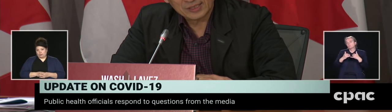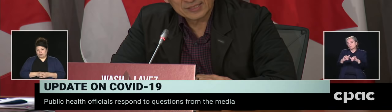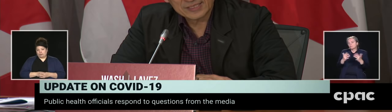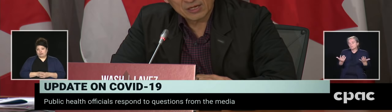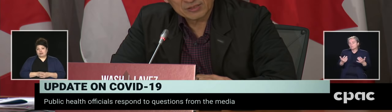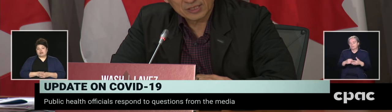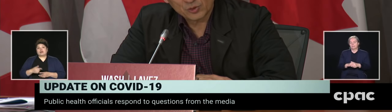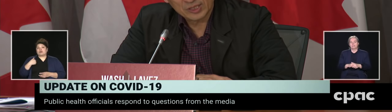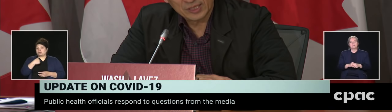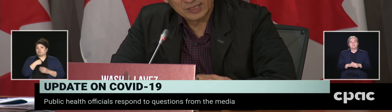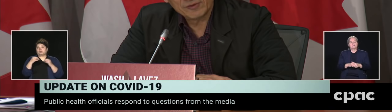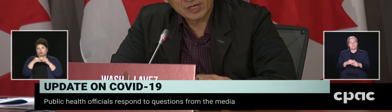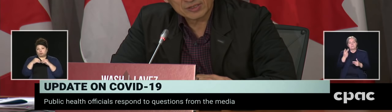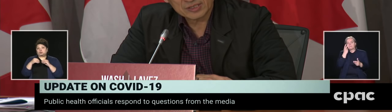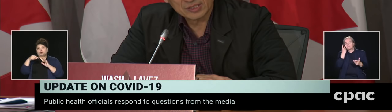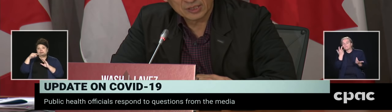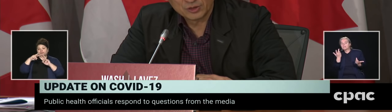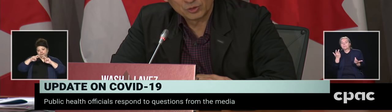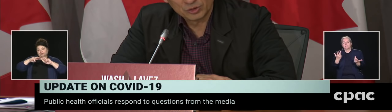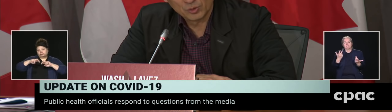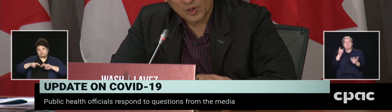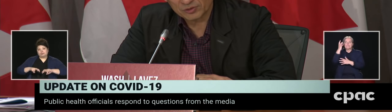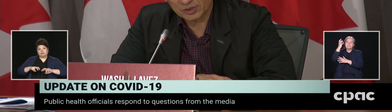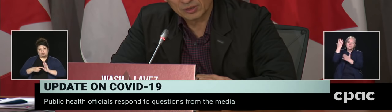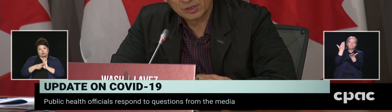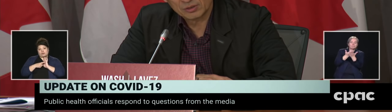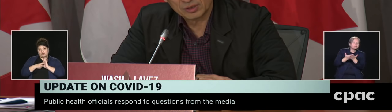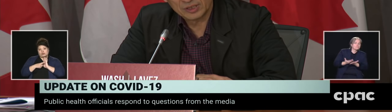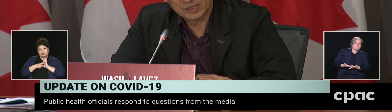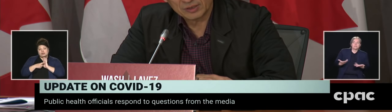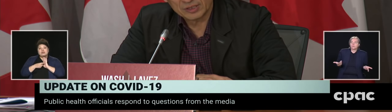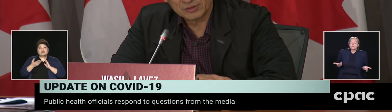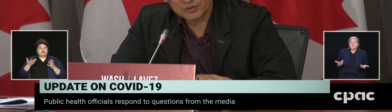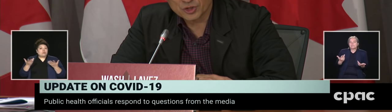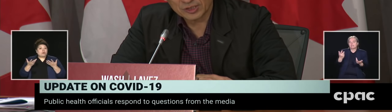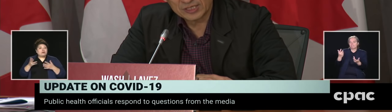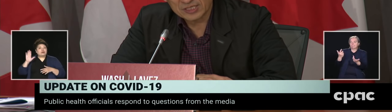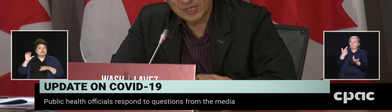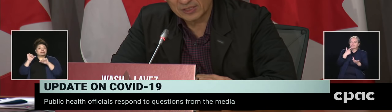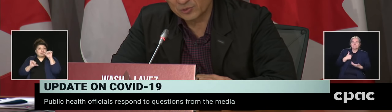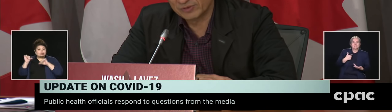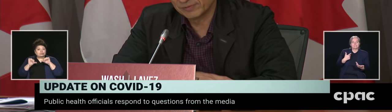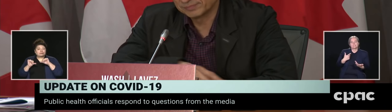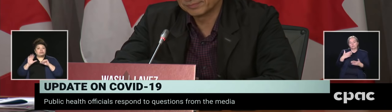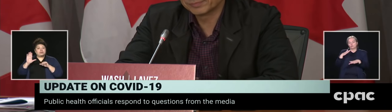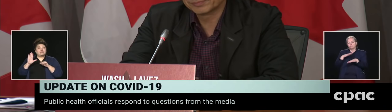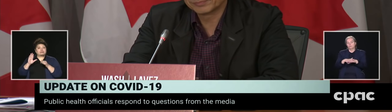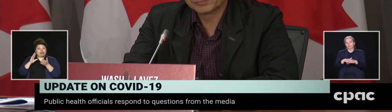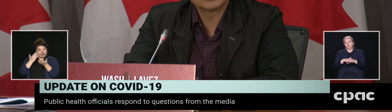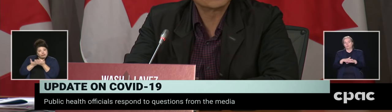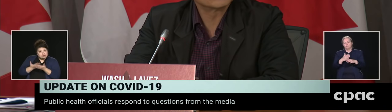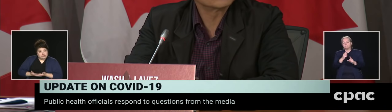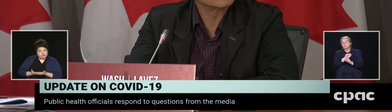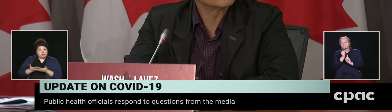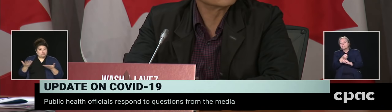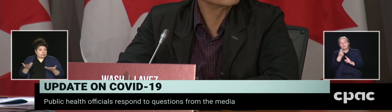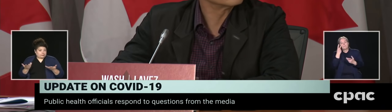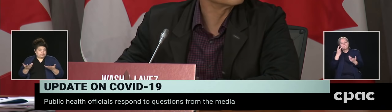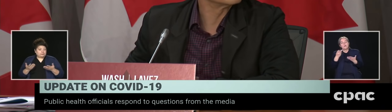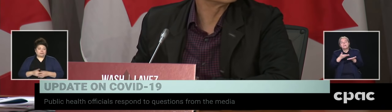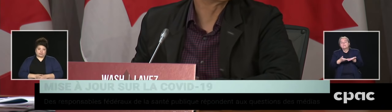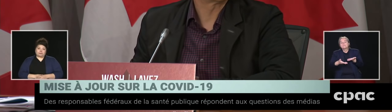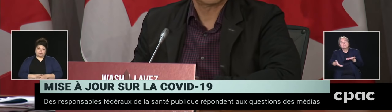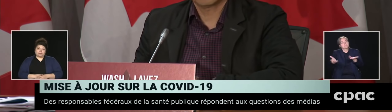quoi la science, c'est quoi l'évidence qui nous montre dans des jours et des semaines à suivre.